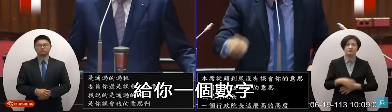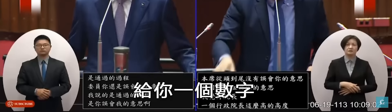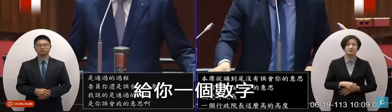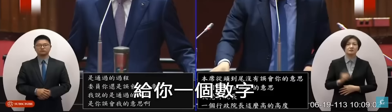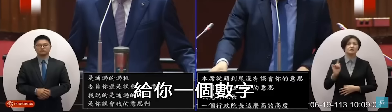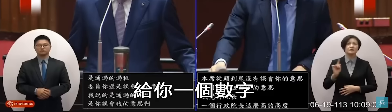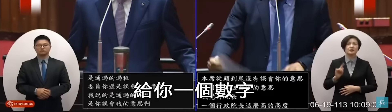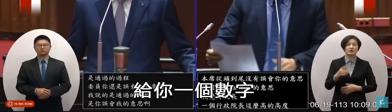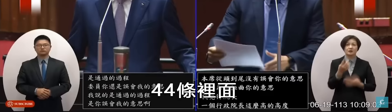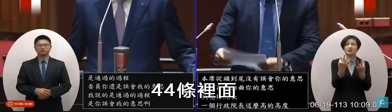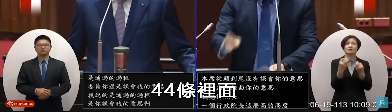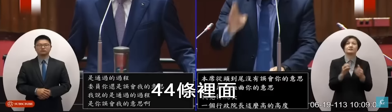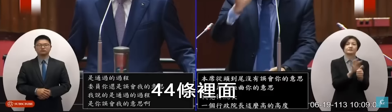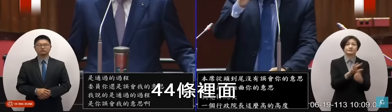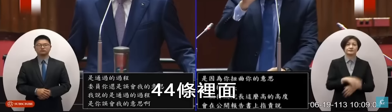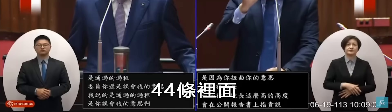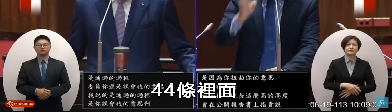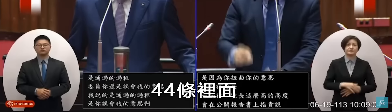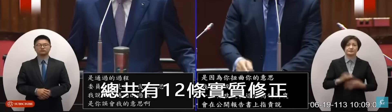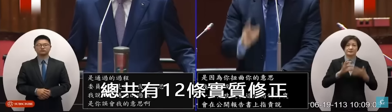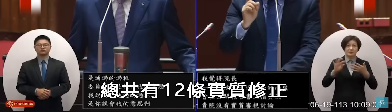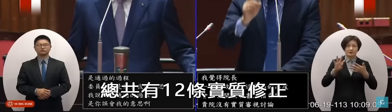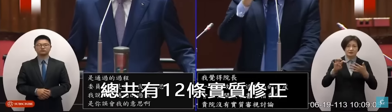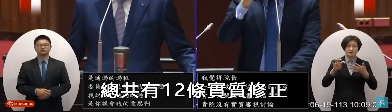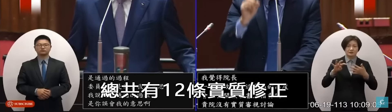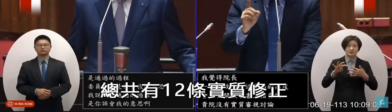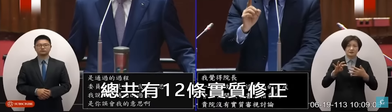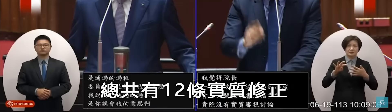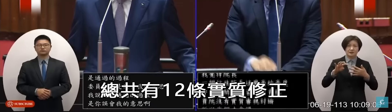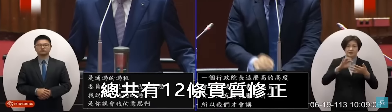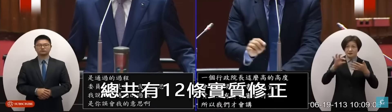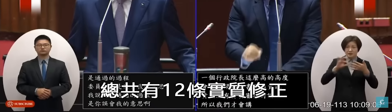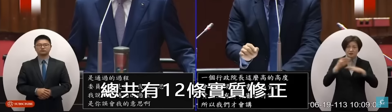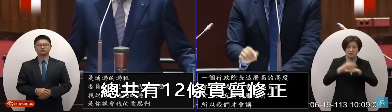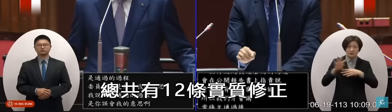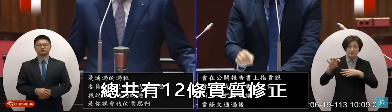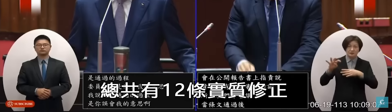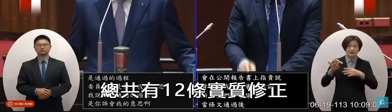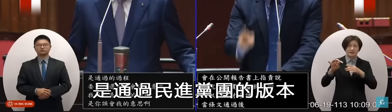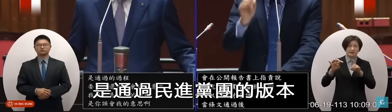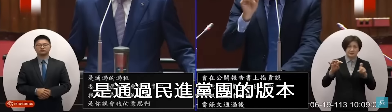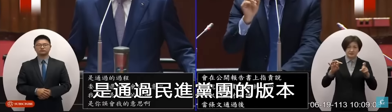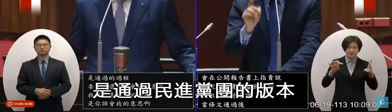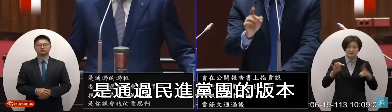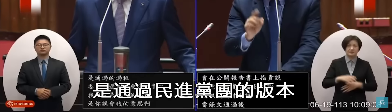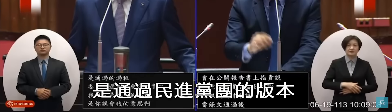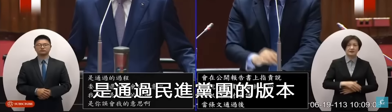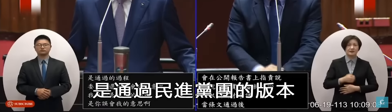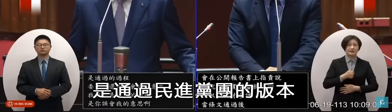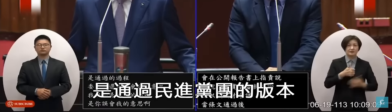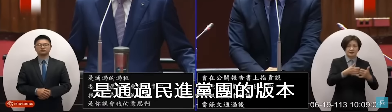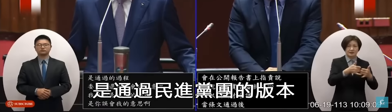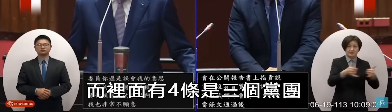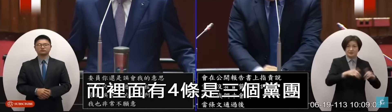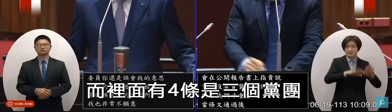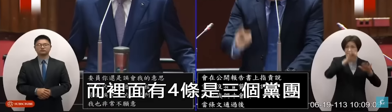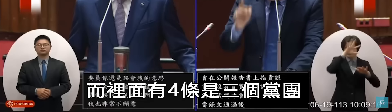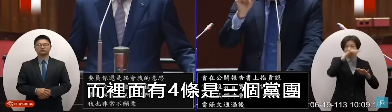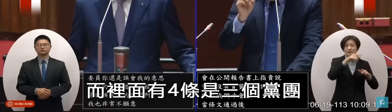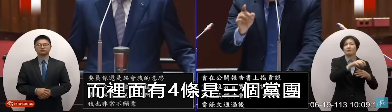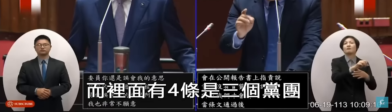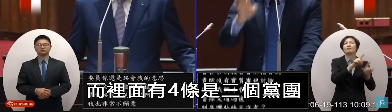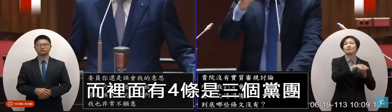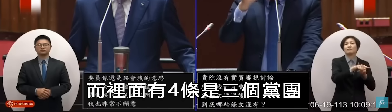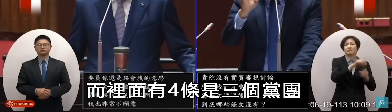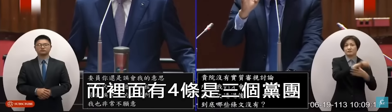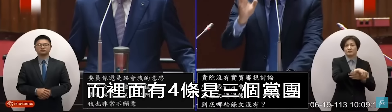了。给你一个数字哦，44条里面总共有12条实质修正是通过民进党团的版本，而